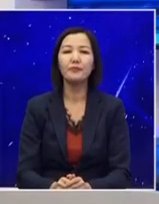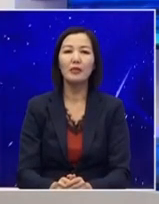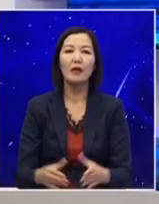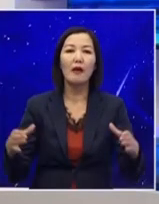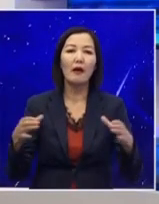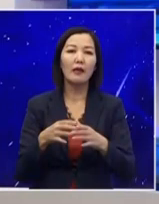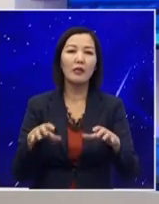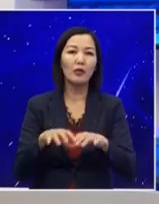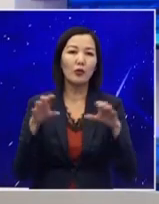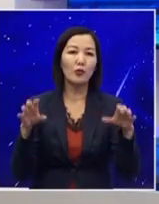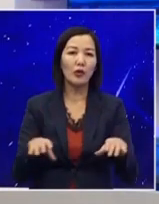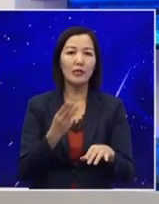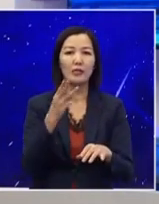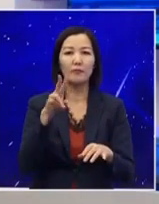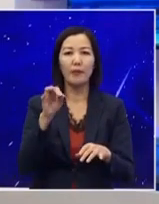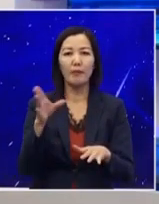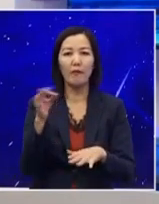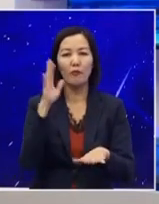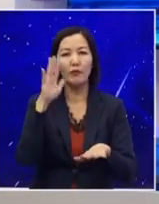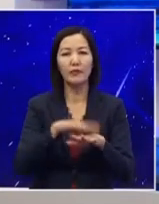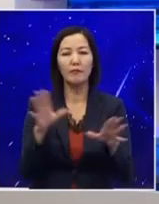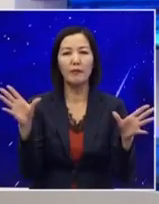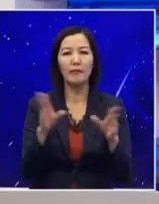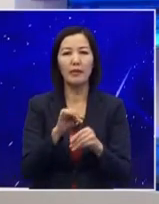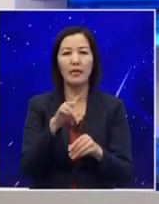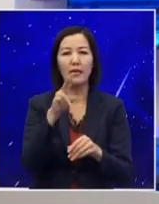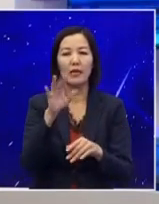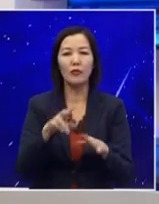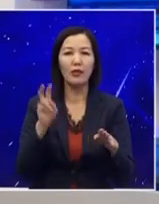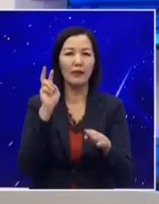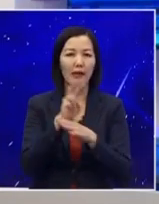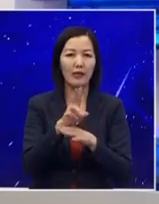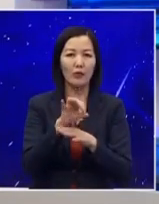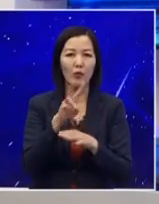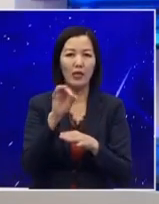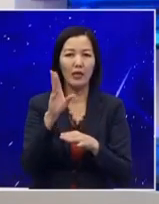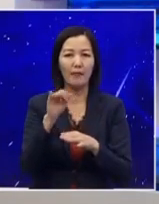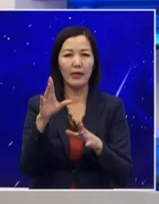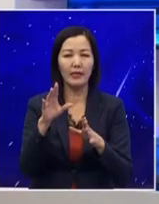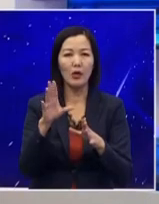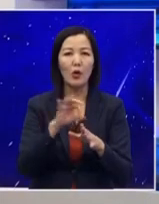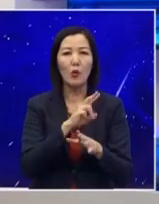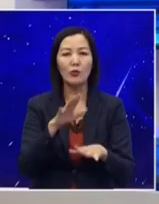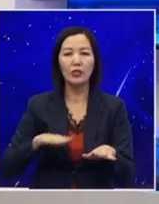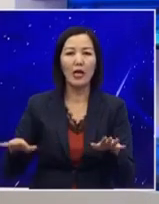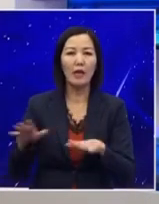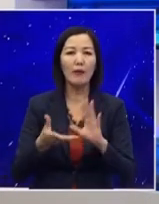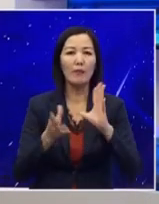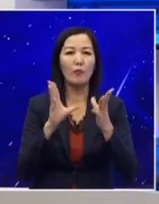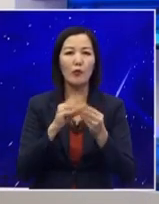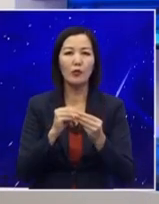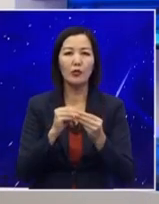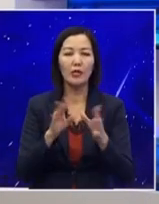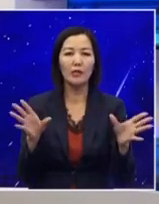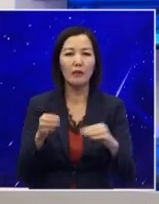Агенттік төрағасы Алек Шпекбаев облыс әкімімен бірге Іле ауданына да аялдады. Өтеген Батыр кентінде оңтүстік аймақ бойынша